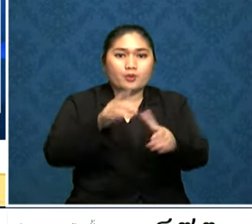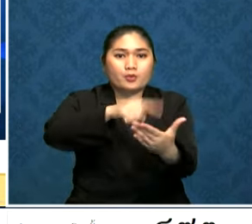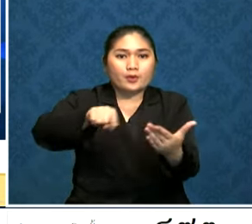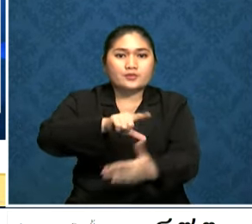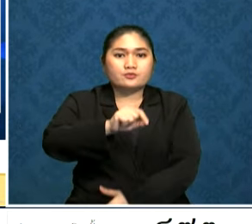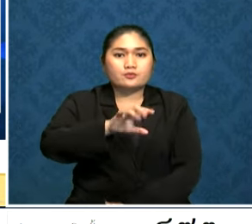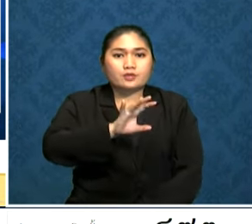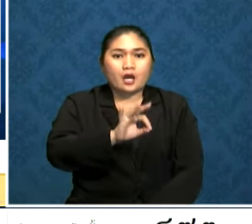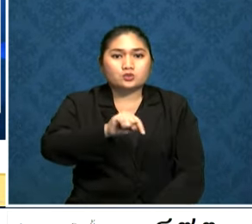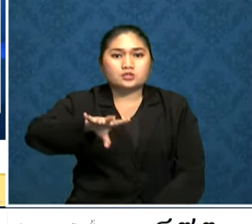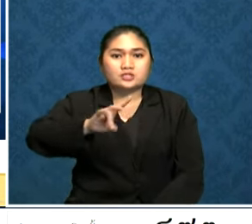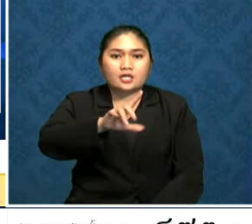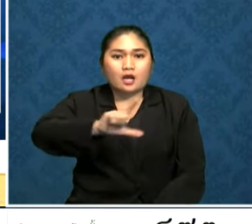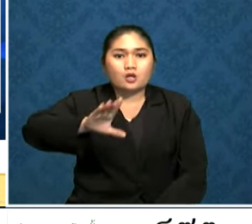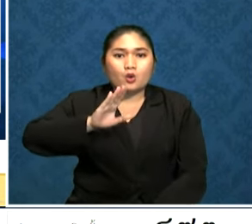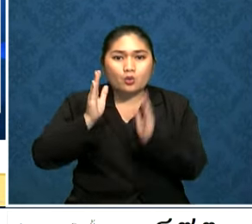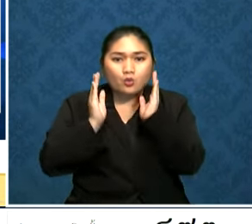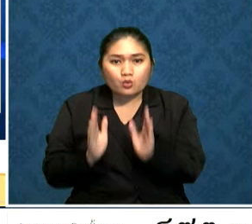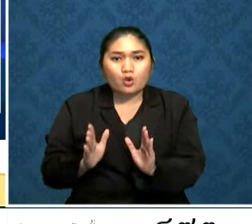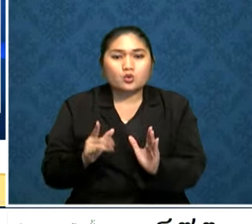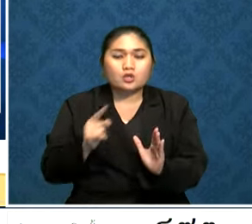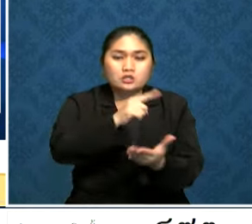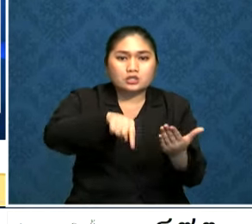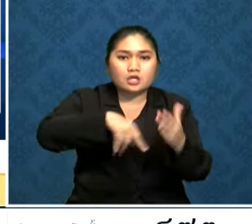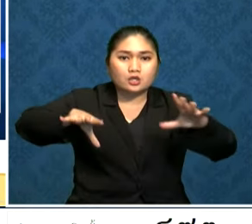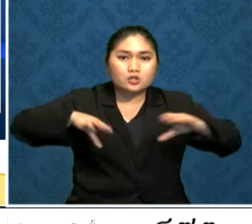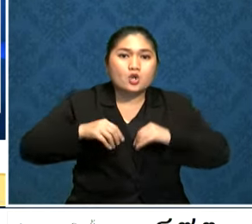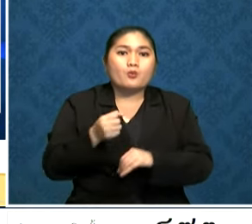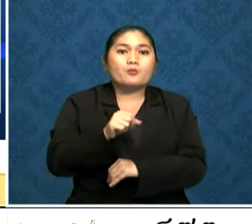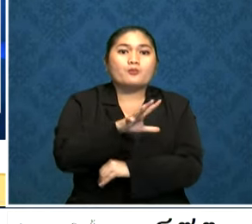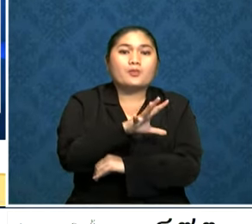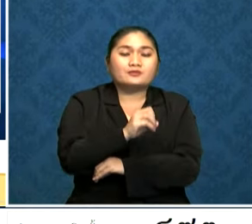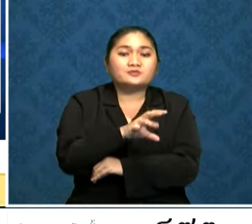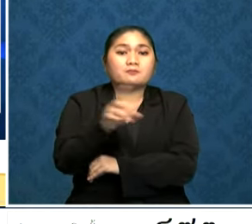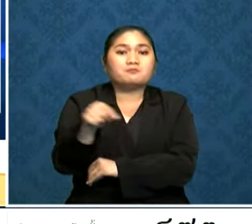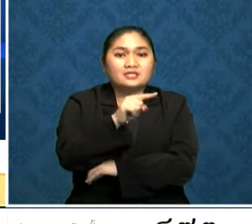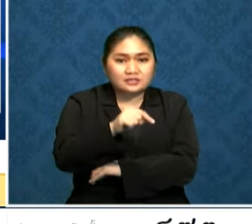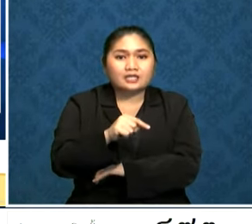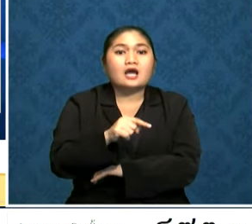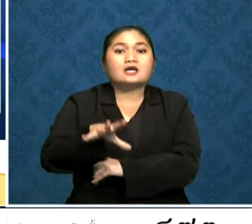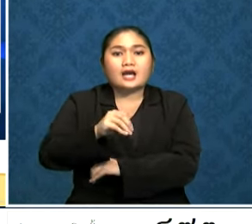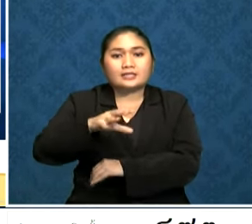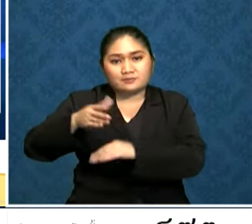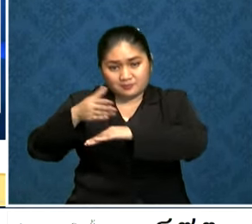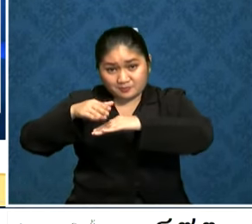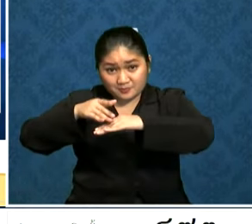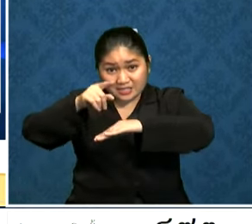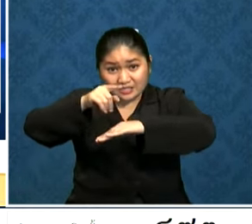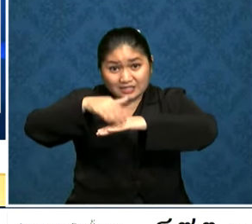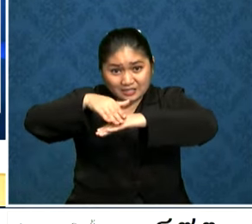านคนกมีคนลงค์แนเหชอบ 16.8 ล้านคนหอคดเป็น 57% เสือเกินกึงหนึ่งของผที่ออกมาใช้สิต